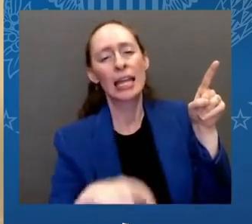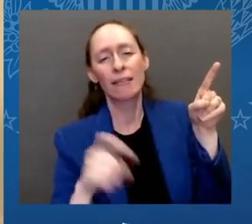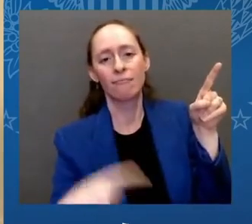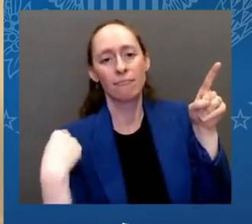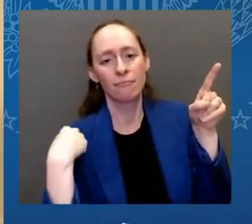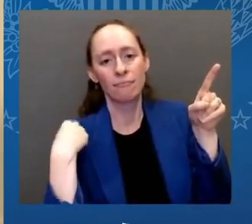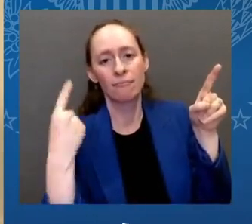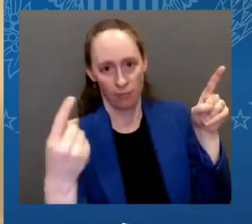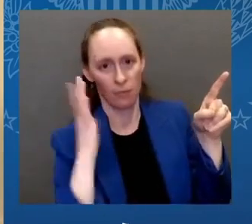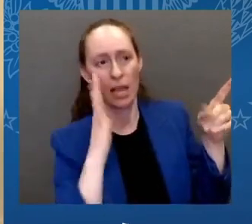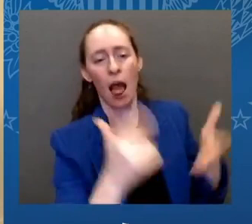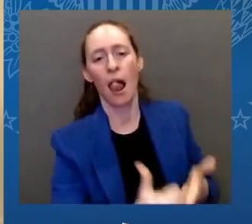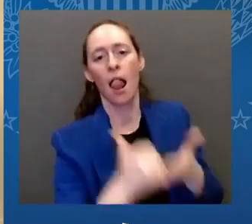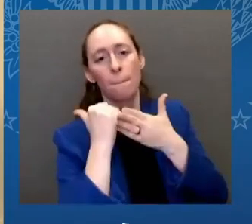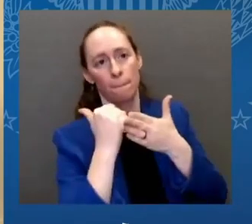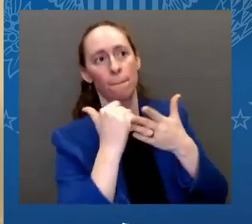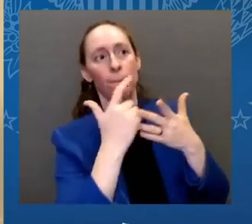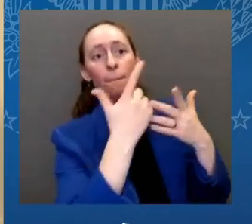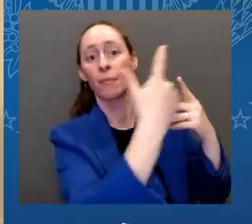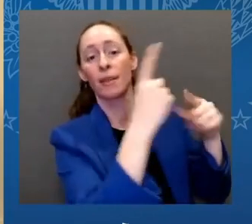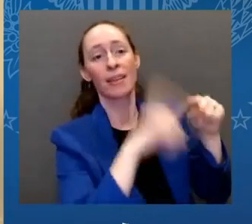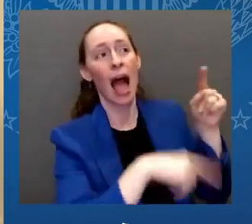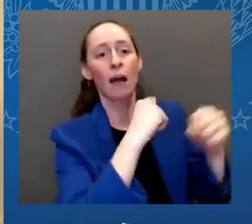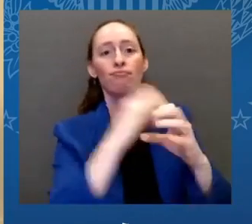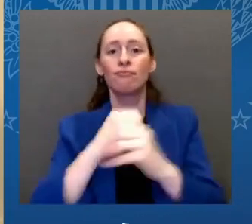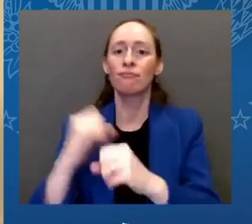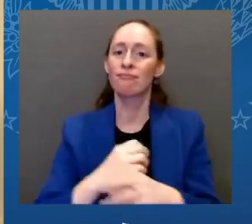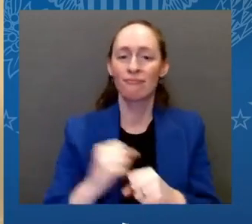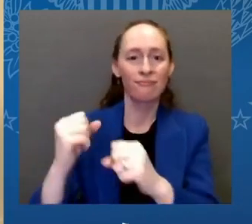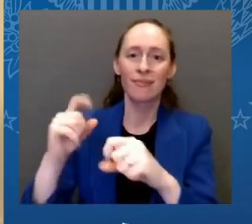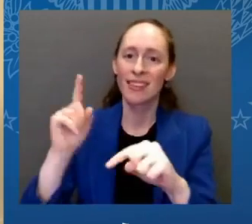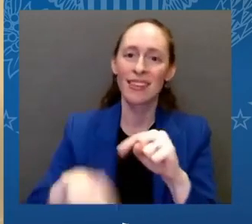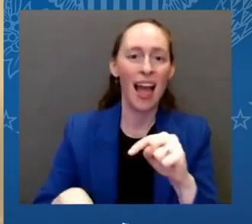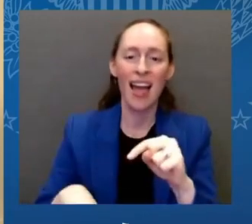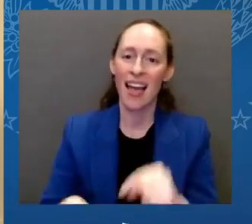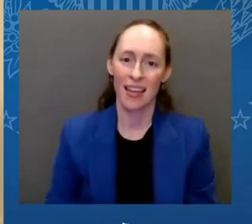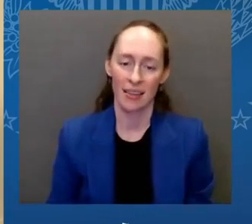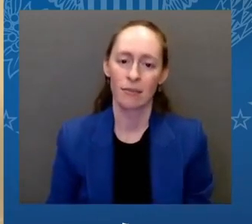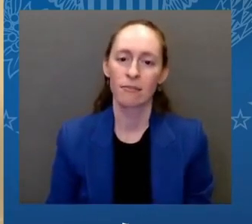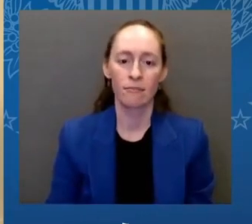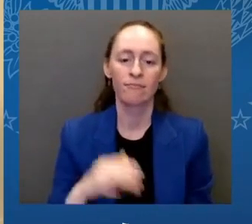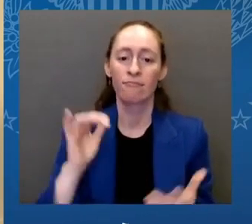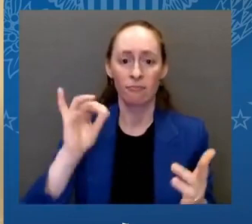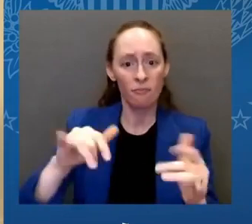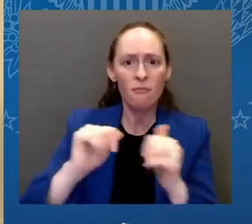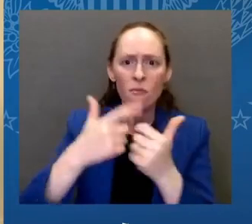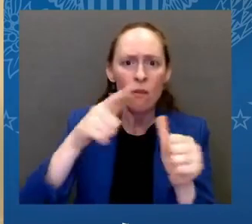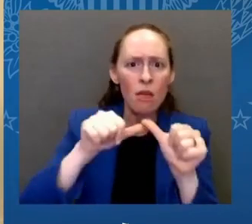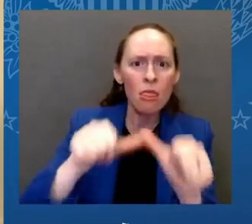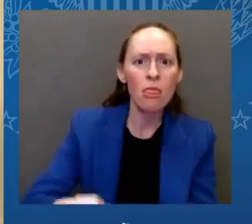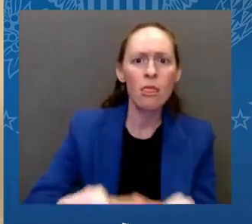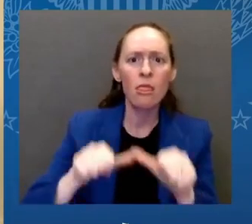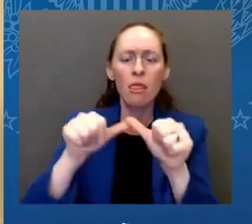головного інструменту терору, можливості бити по наших містах, по нашій енергетиці, по наших